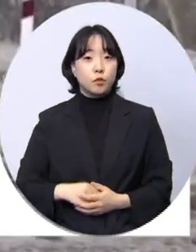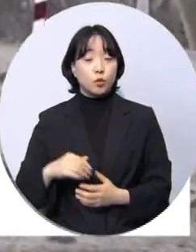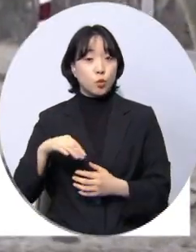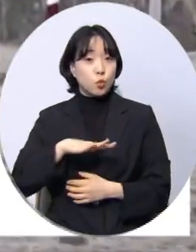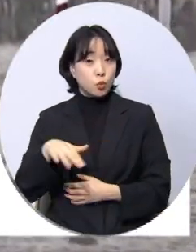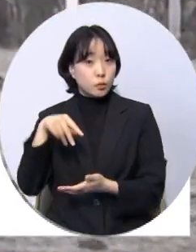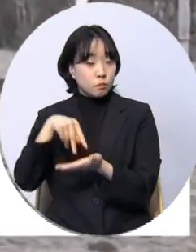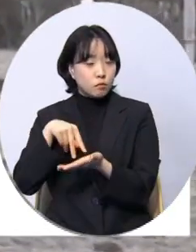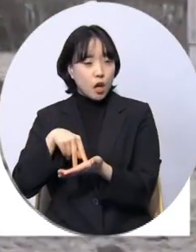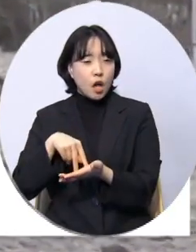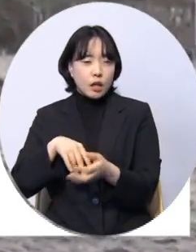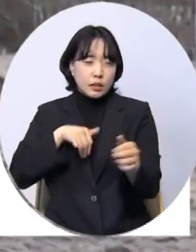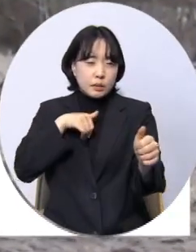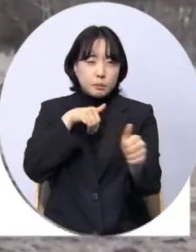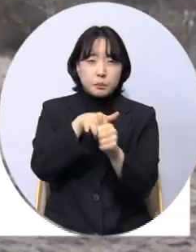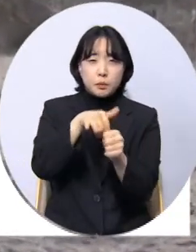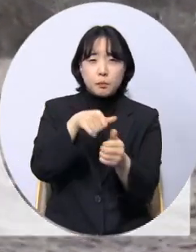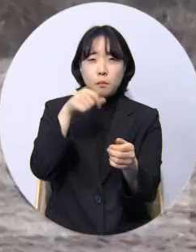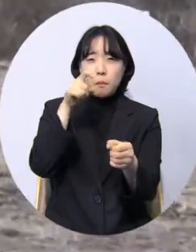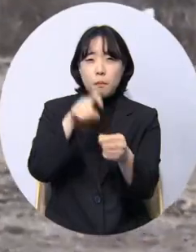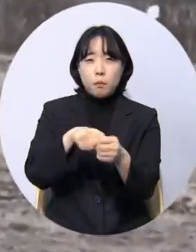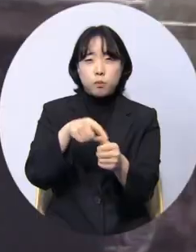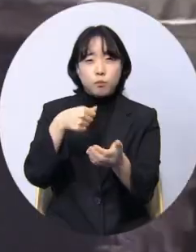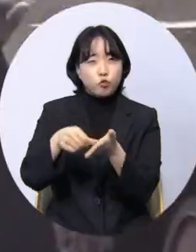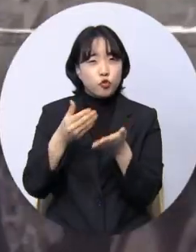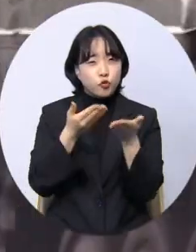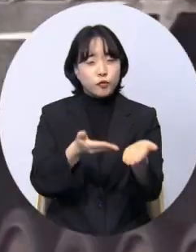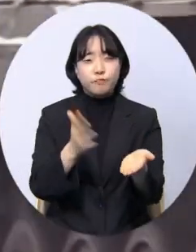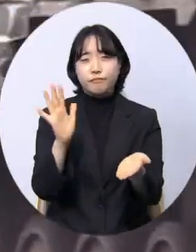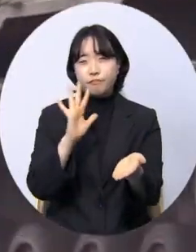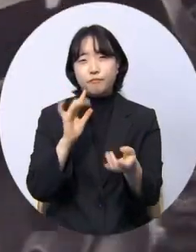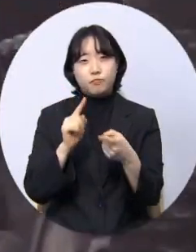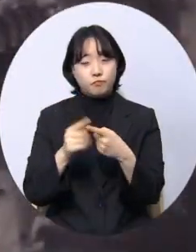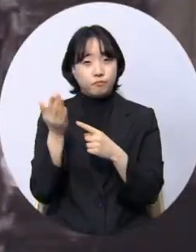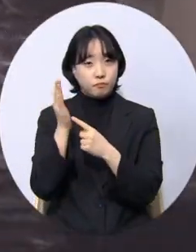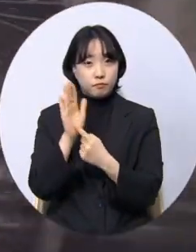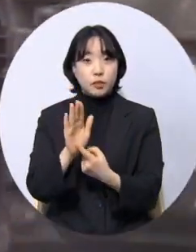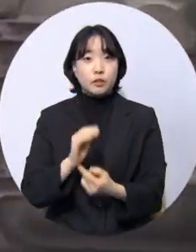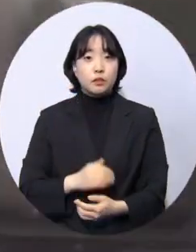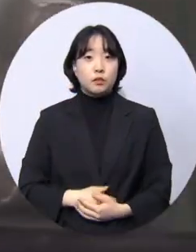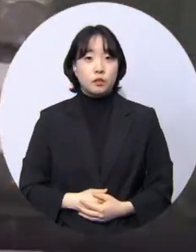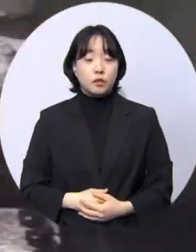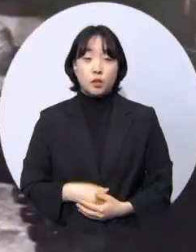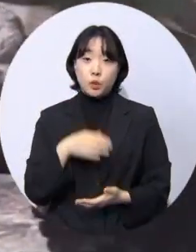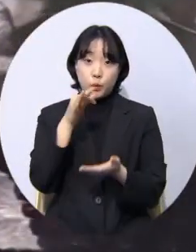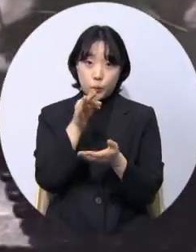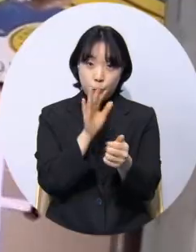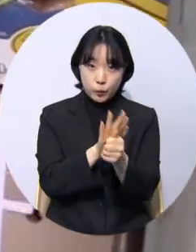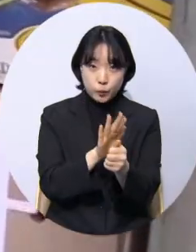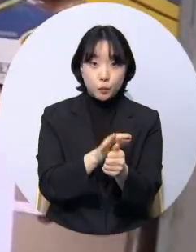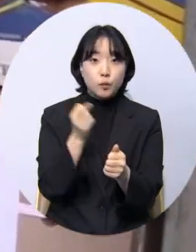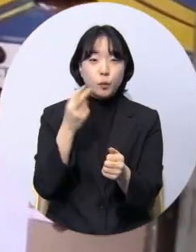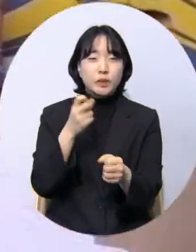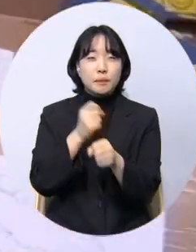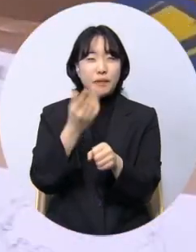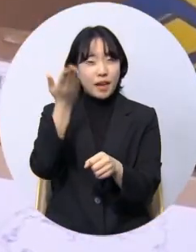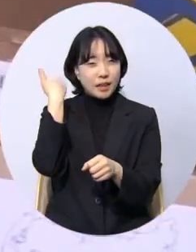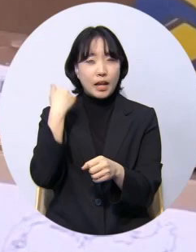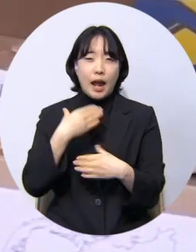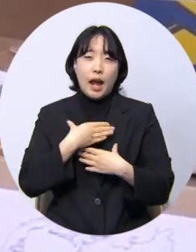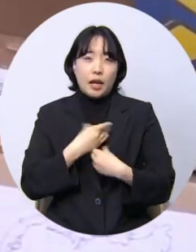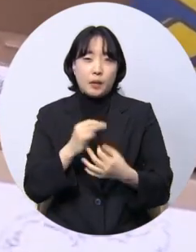무기를 지원는 입장은 변함 없다고 강조했습니다 재정적 지원과 함께 이미 제공했던